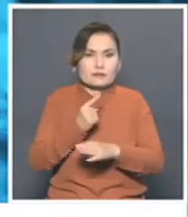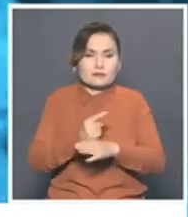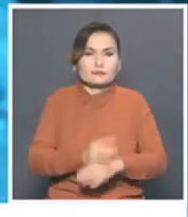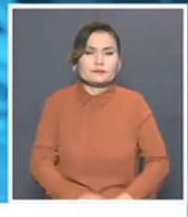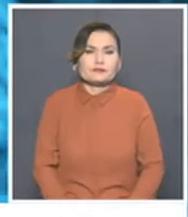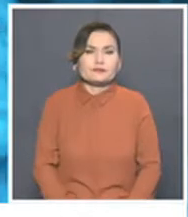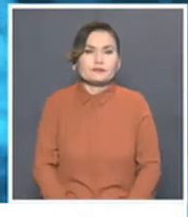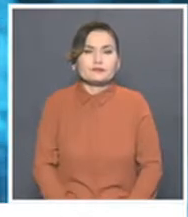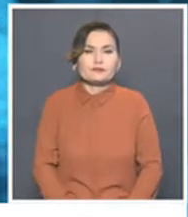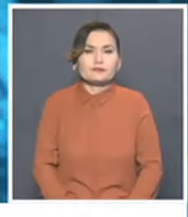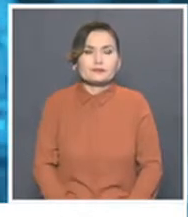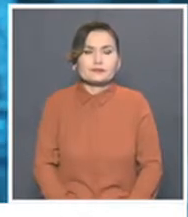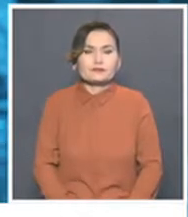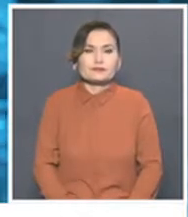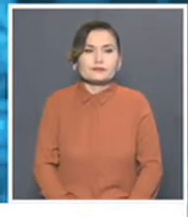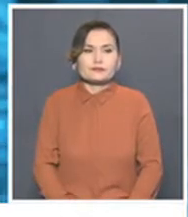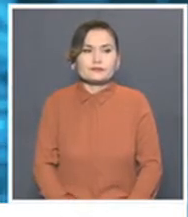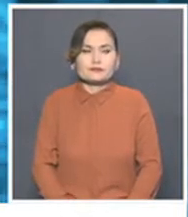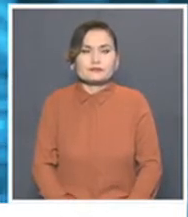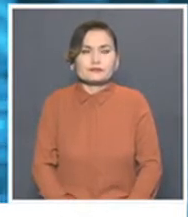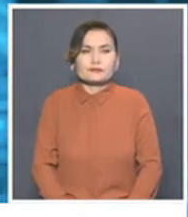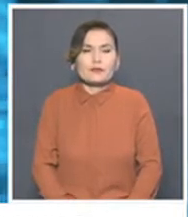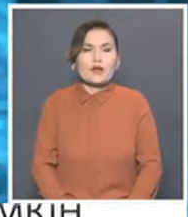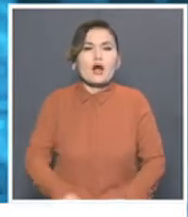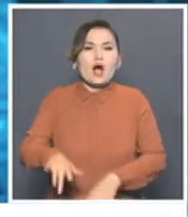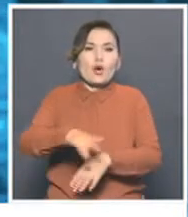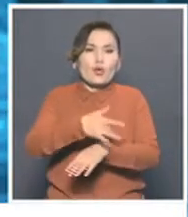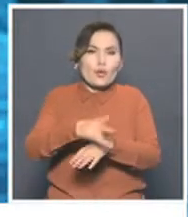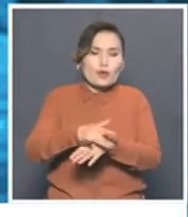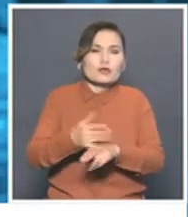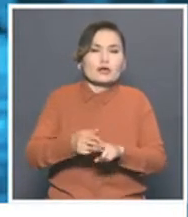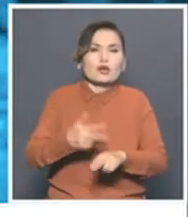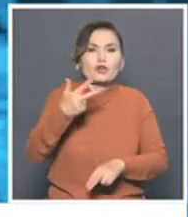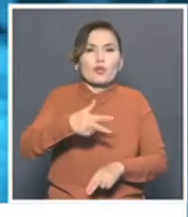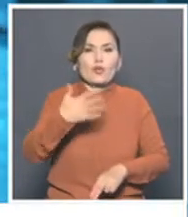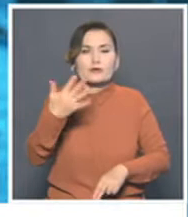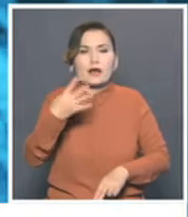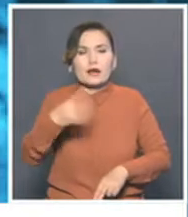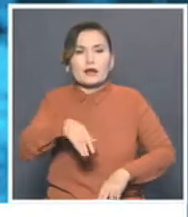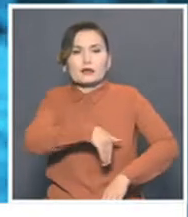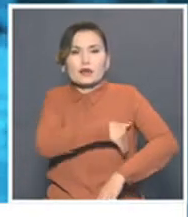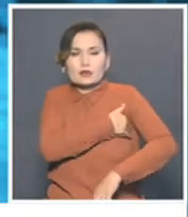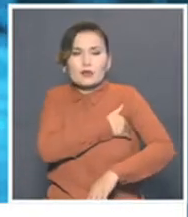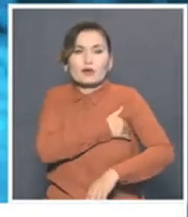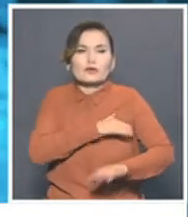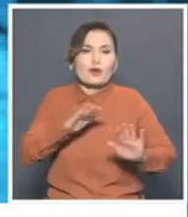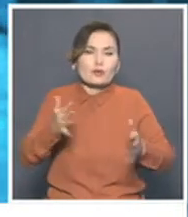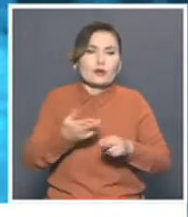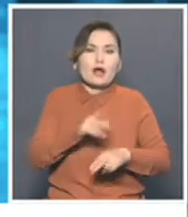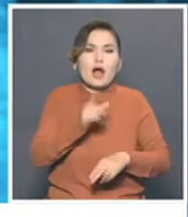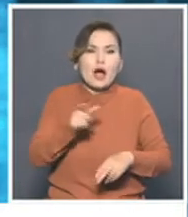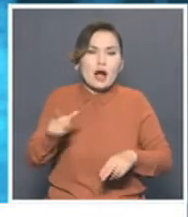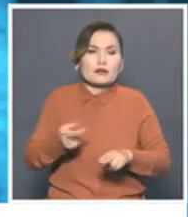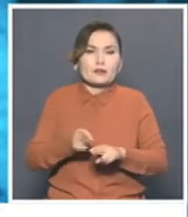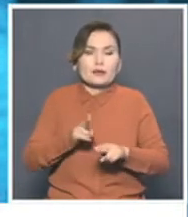Если на улице жара 35-40 градусов. Көшеде, офисте, көлікте 35-40 градус ыстық болған жағдайда адамдар